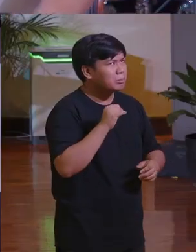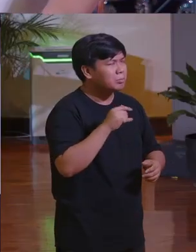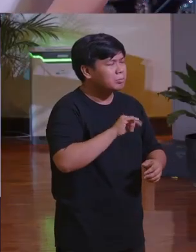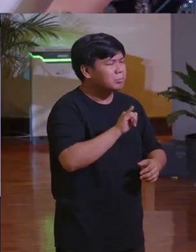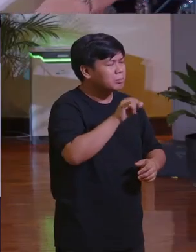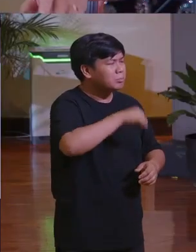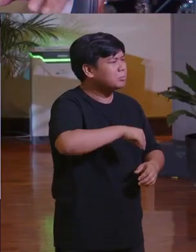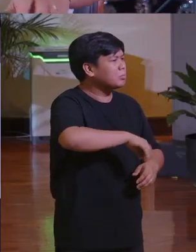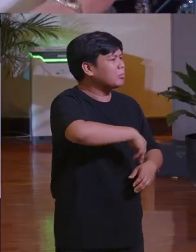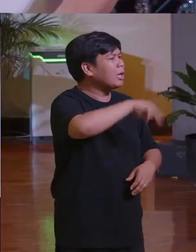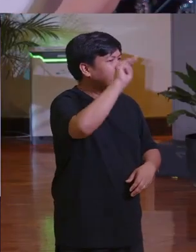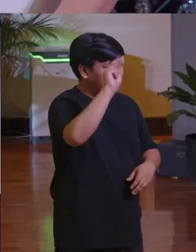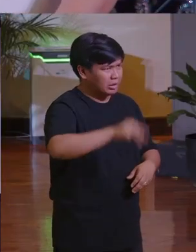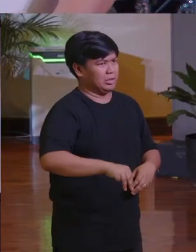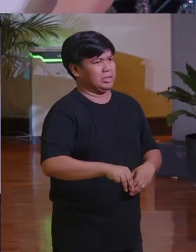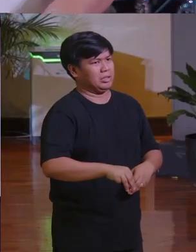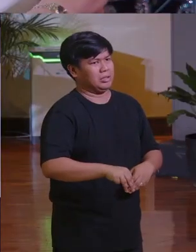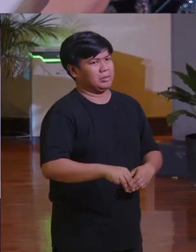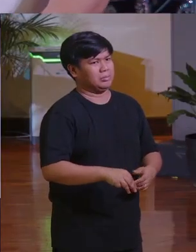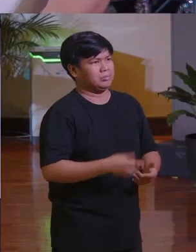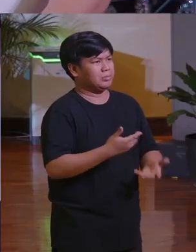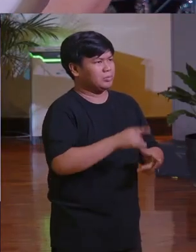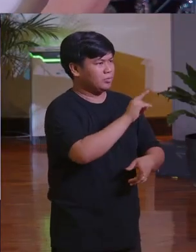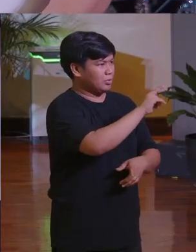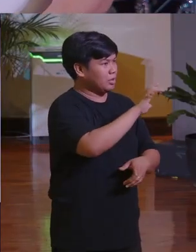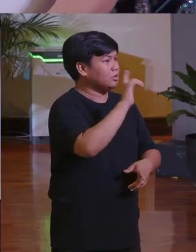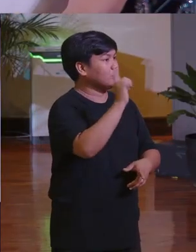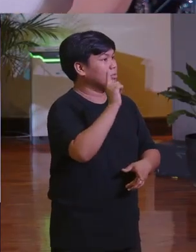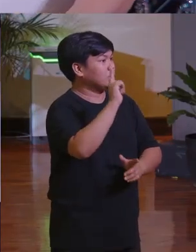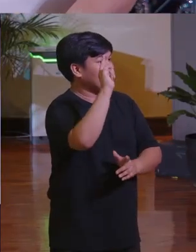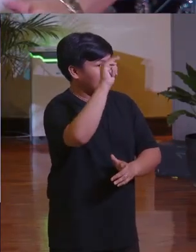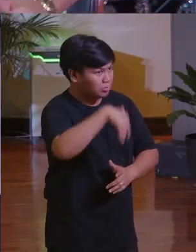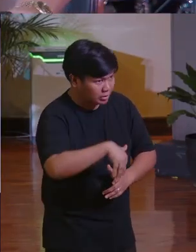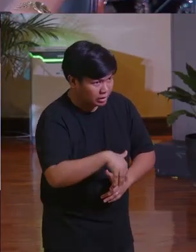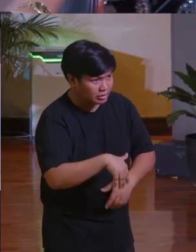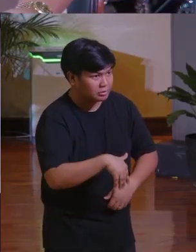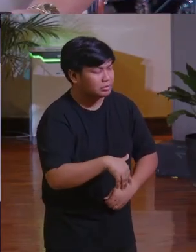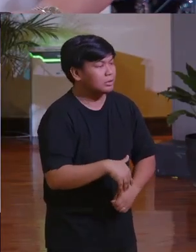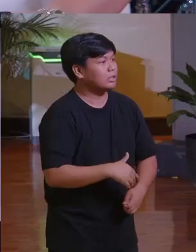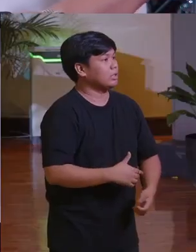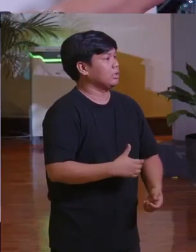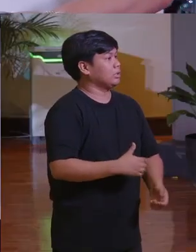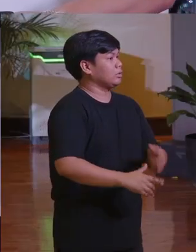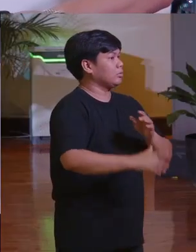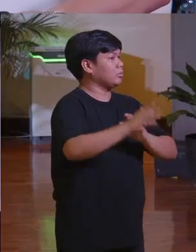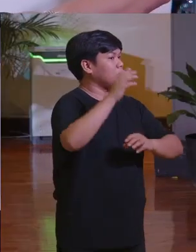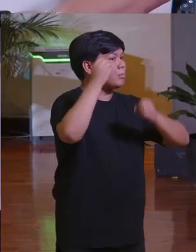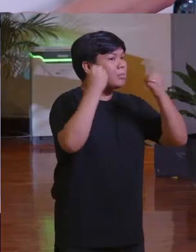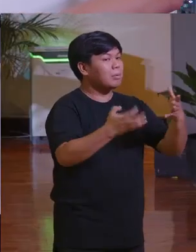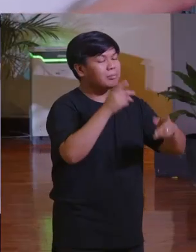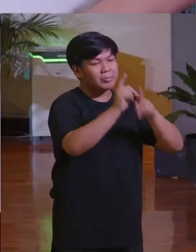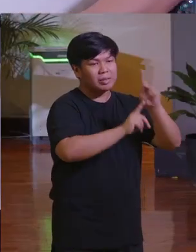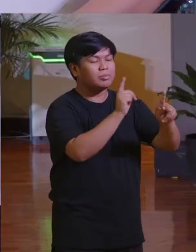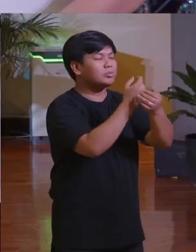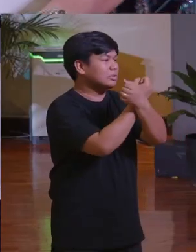tuturingin, ay mga 120,000. Alam natin yun kasi yun ang dami ng tao na naligtas.